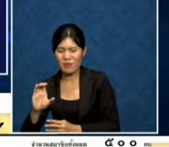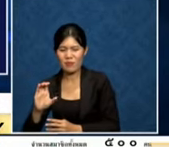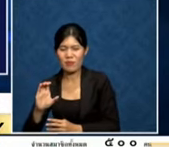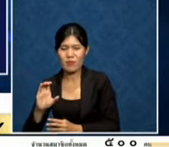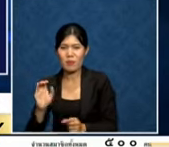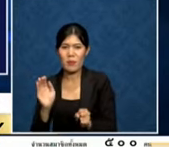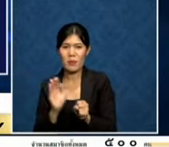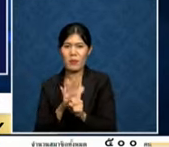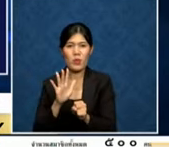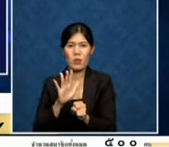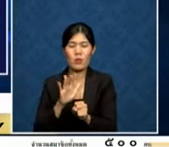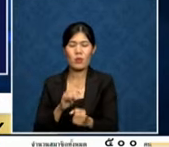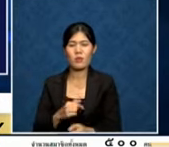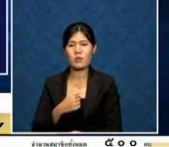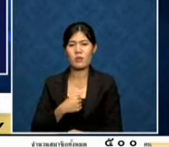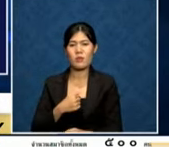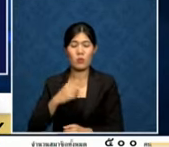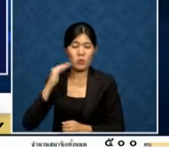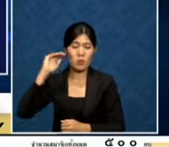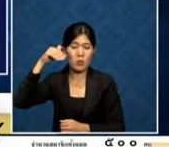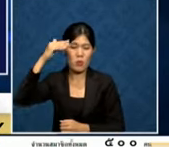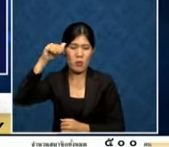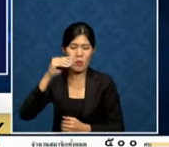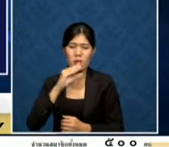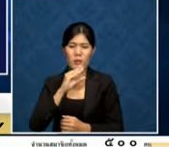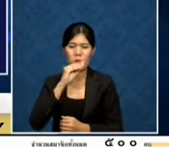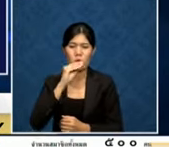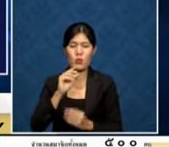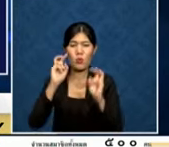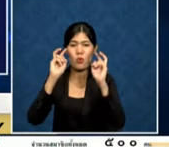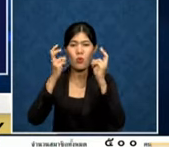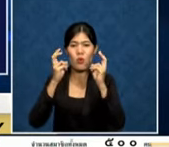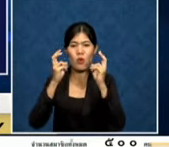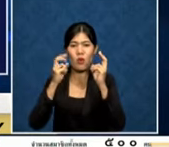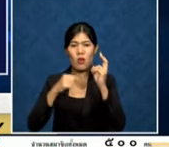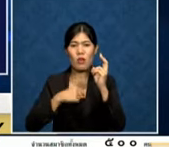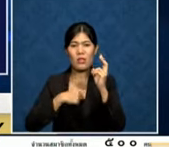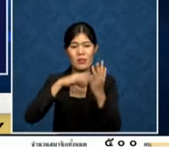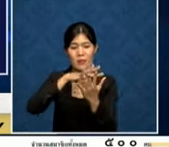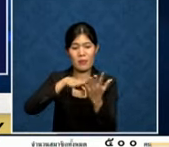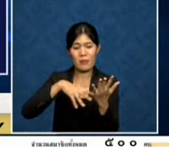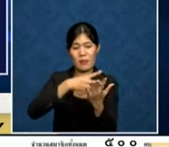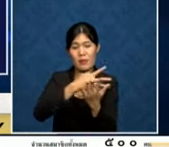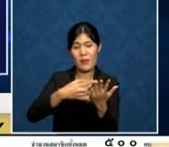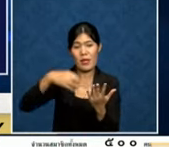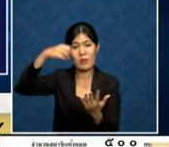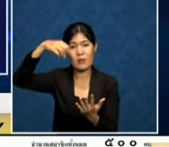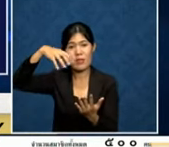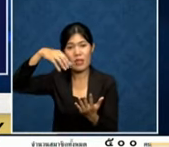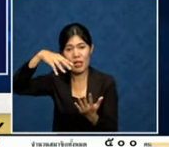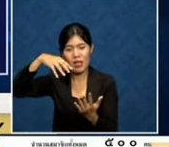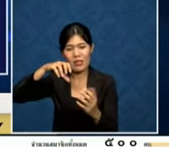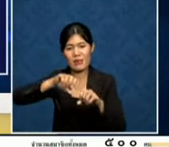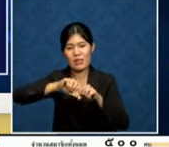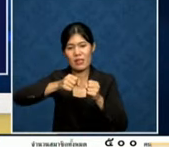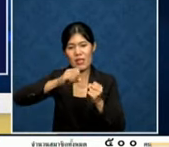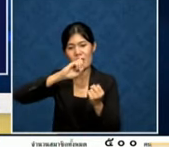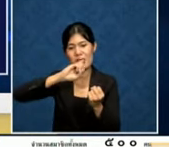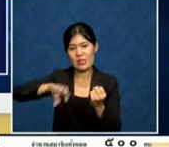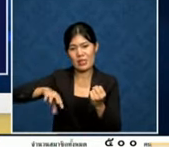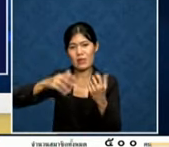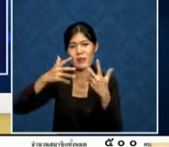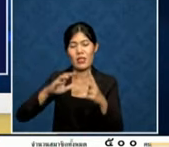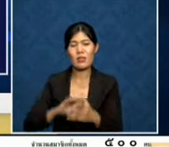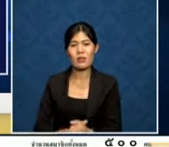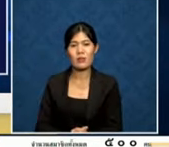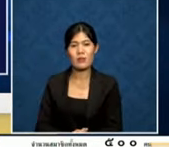ถึง Third Partyaccessที่ล่าสุดครับโดนตัดออกจากแผนพลังงานชาติฉบับใหม่ไปแล้วเรียบร้อยฮะหรือ